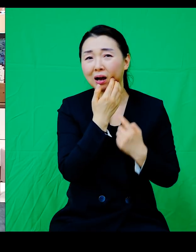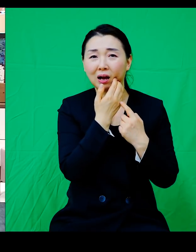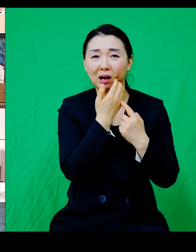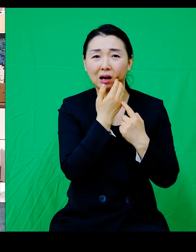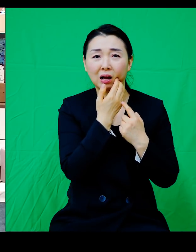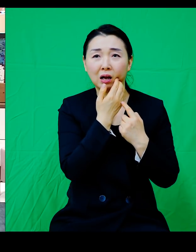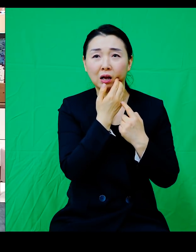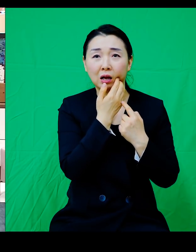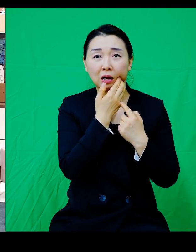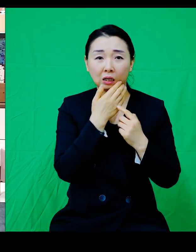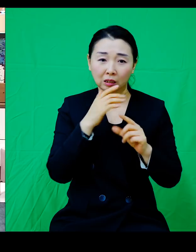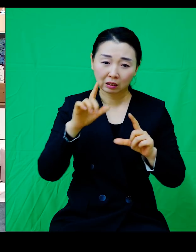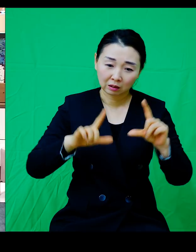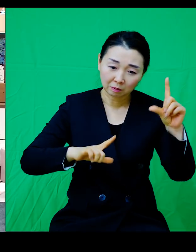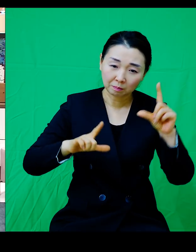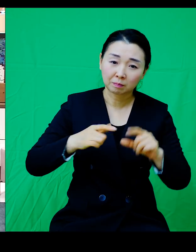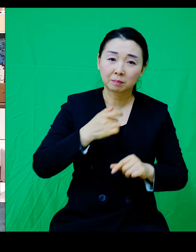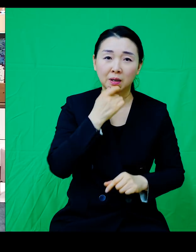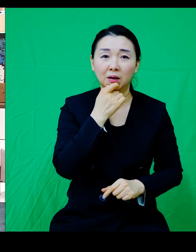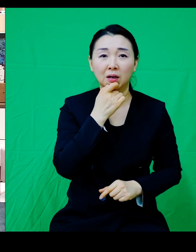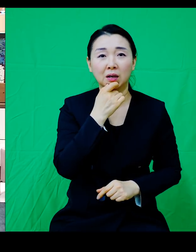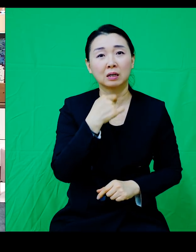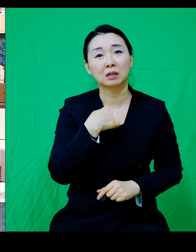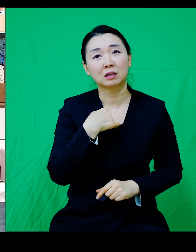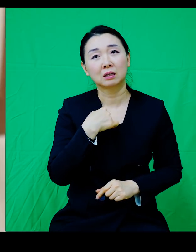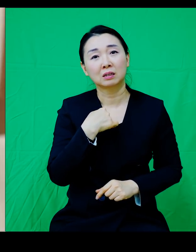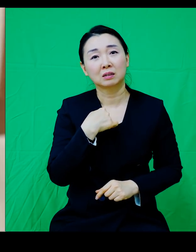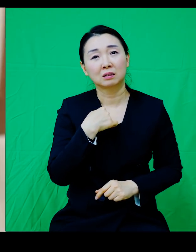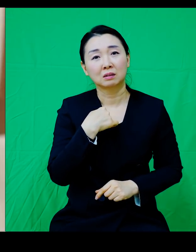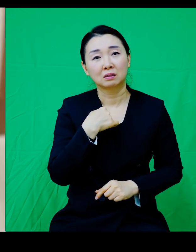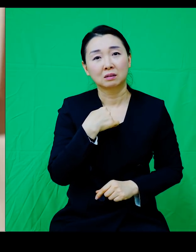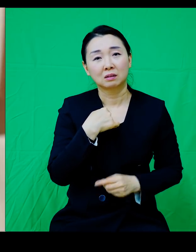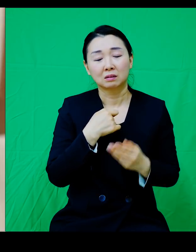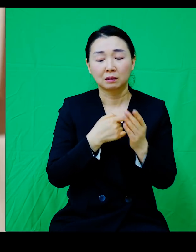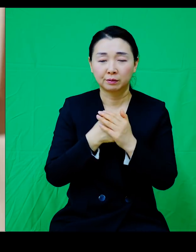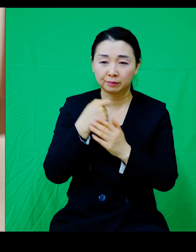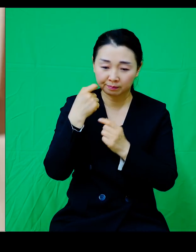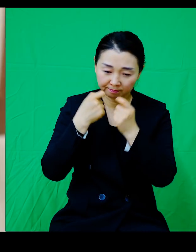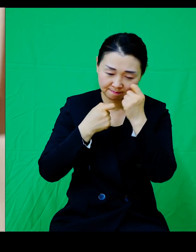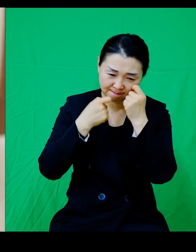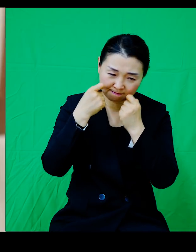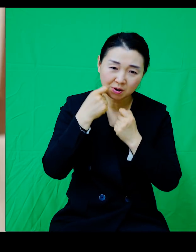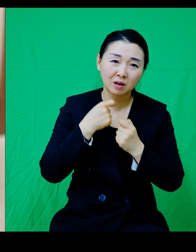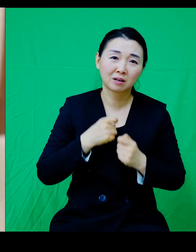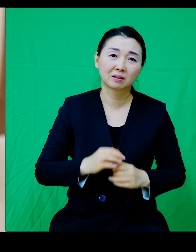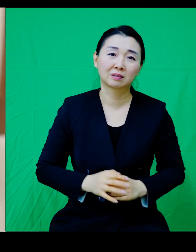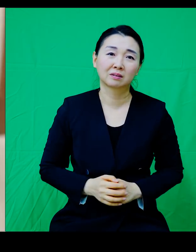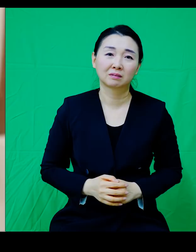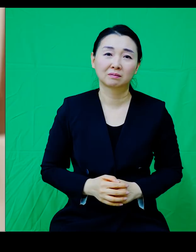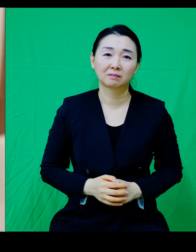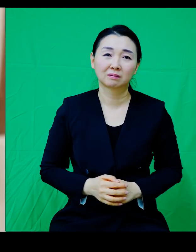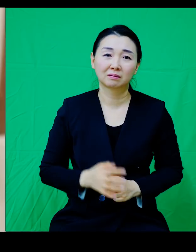모욕감 느끼고 너무 싫은 거예요. 그런 삶이. 그래서 막 너무 울었어요. 근데